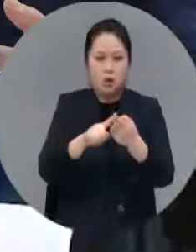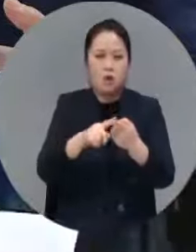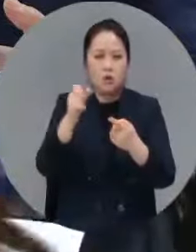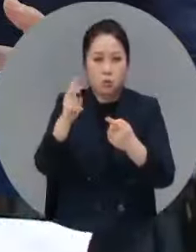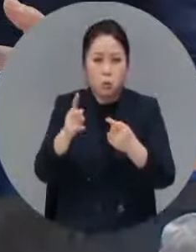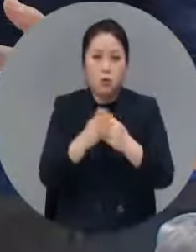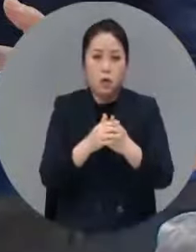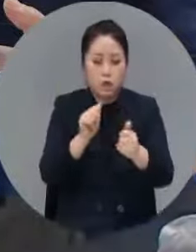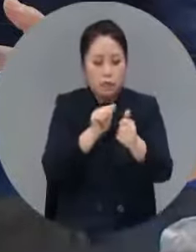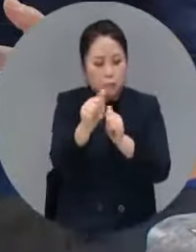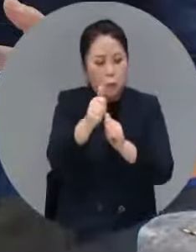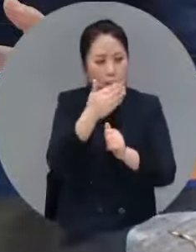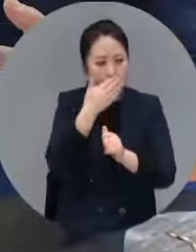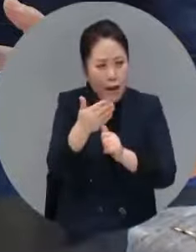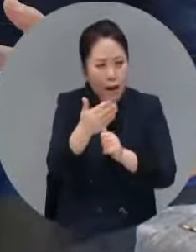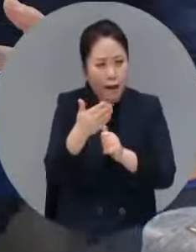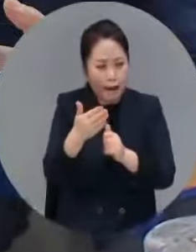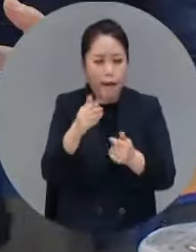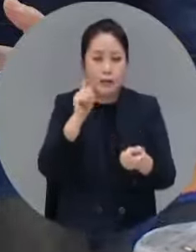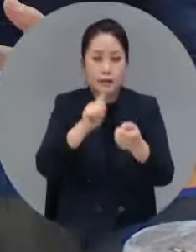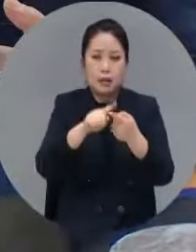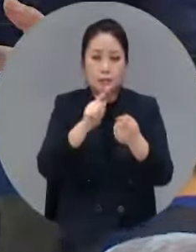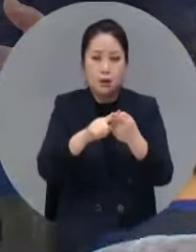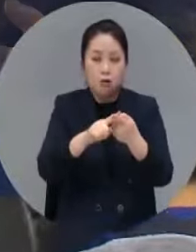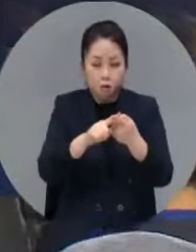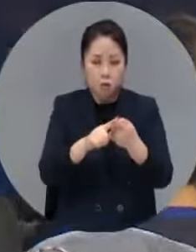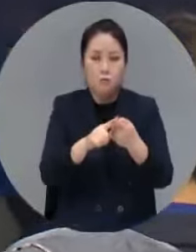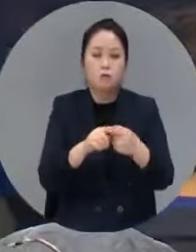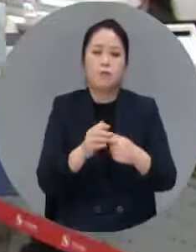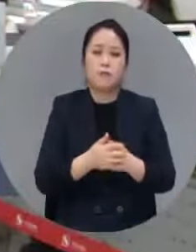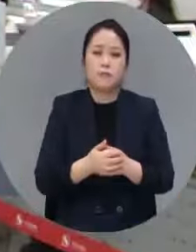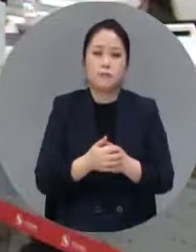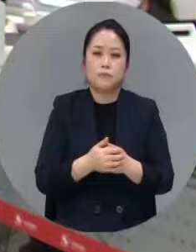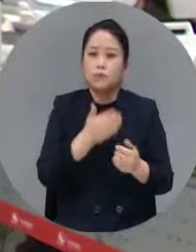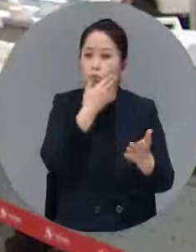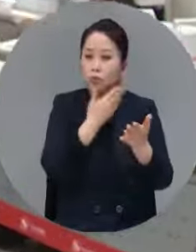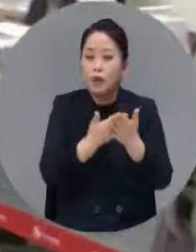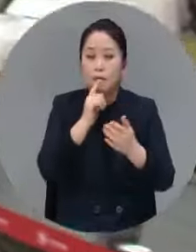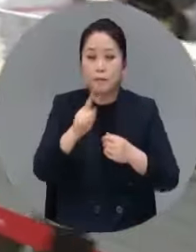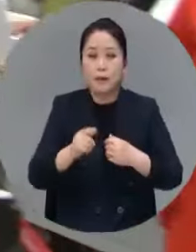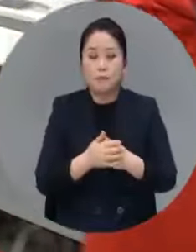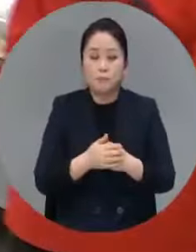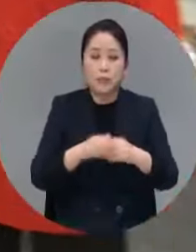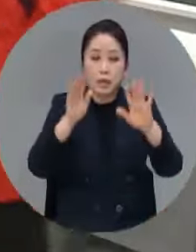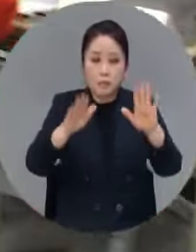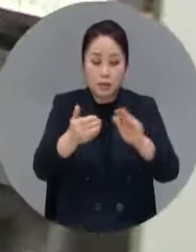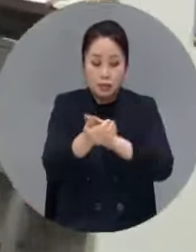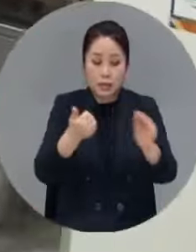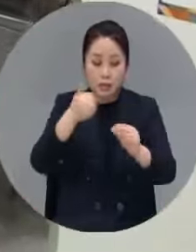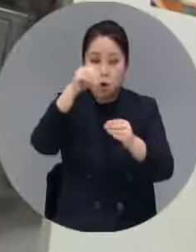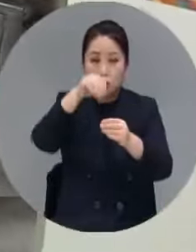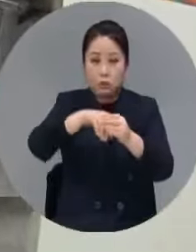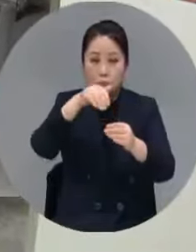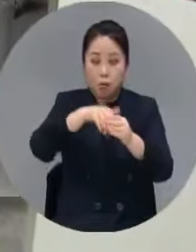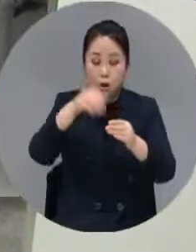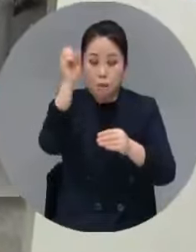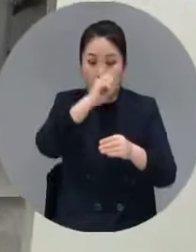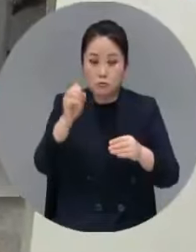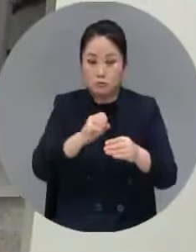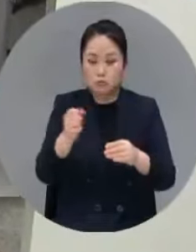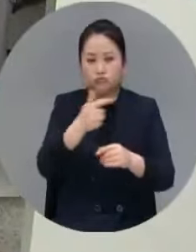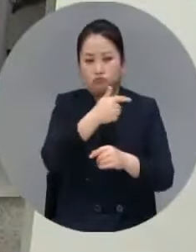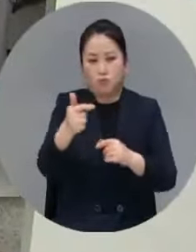울타리를 넘어설 수 있냐 저는 그걸 보여줄 수 있느냐 없느냐 이거라고 봅니다 역대급 사전 투표율도 총선 표심의